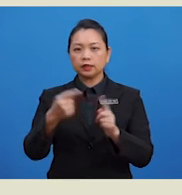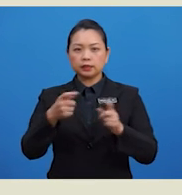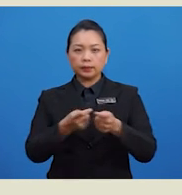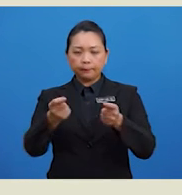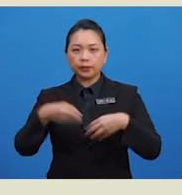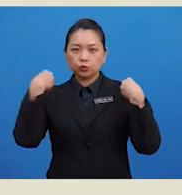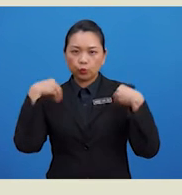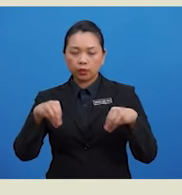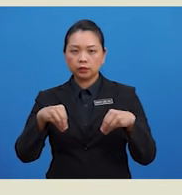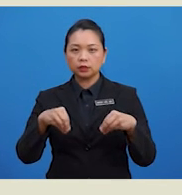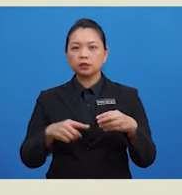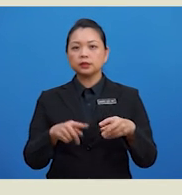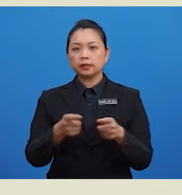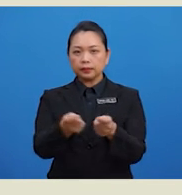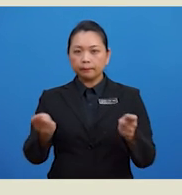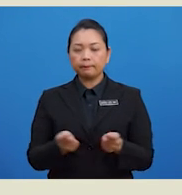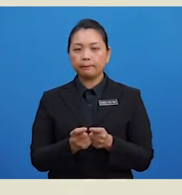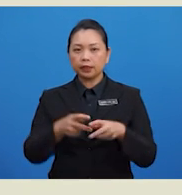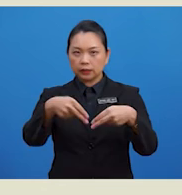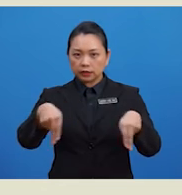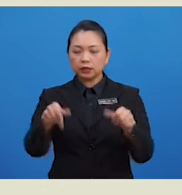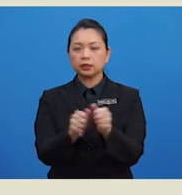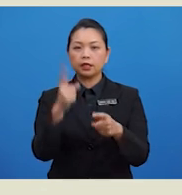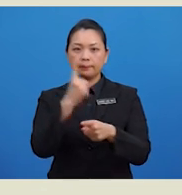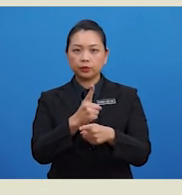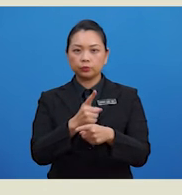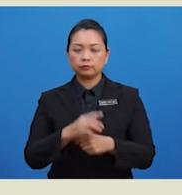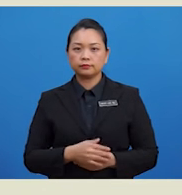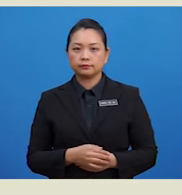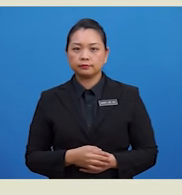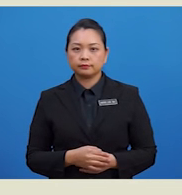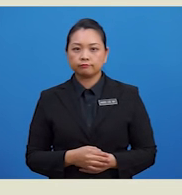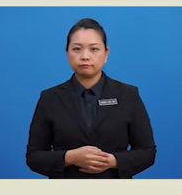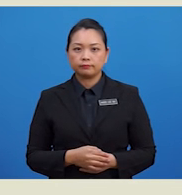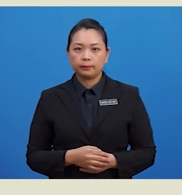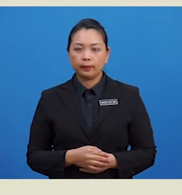ke tempat jualan dan pusat tetasan dengan betul.